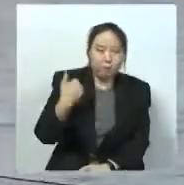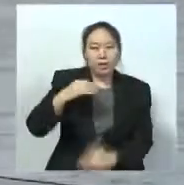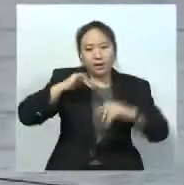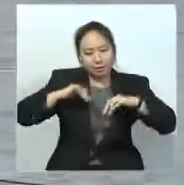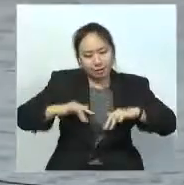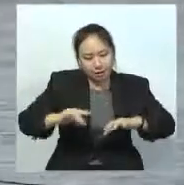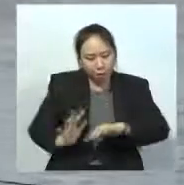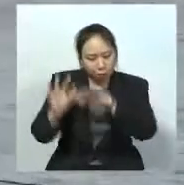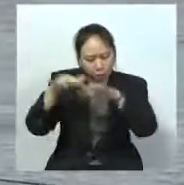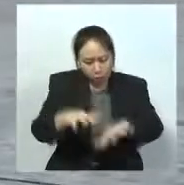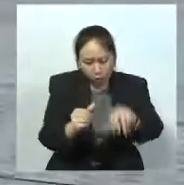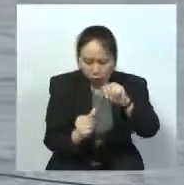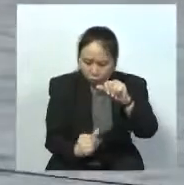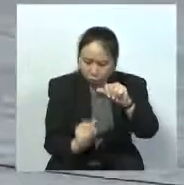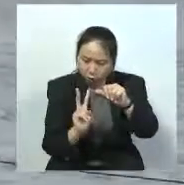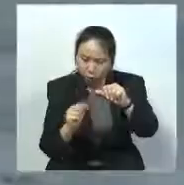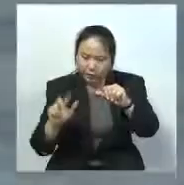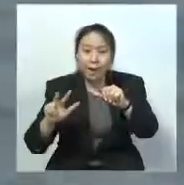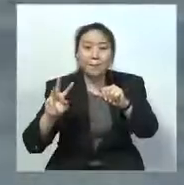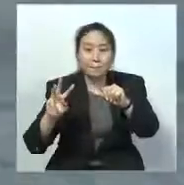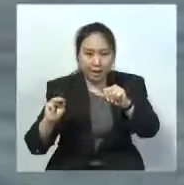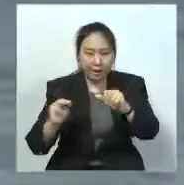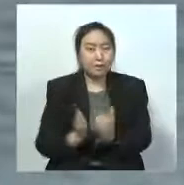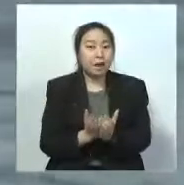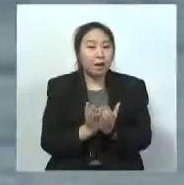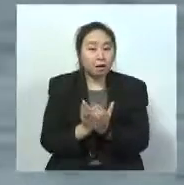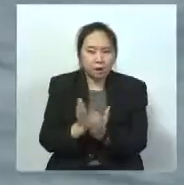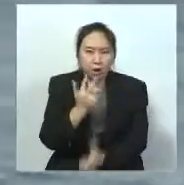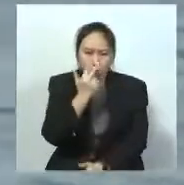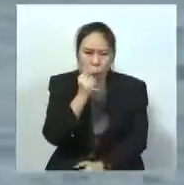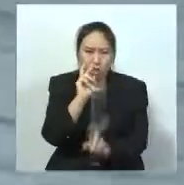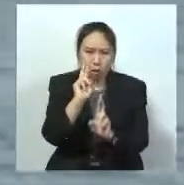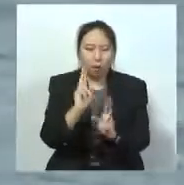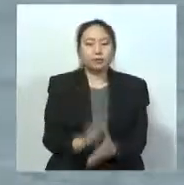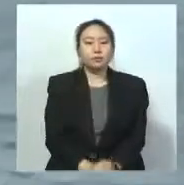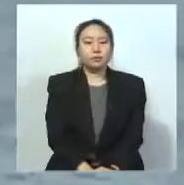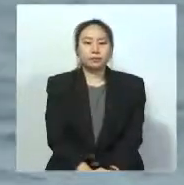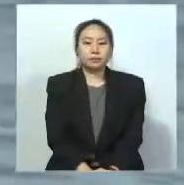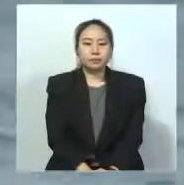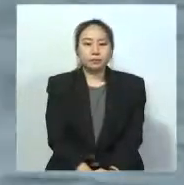2-3 เมตรเพราะฉะนั้นชาวเรือก็ควรที่จะต้องเดินเรือด้วยความระมัดระวังครับ